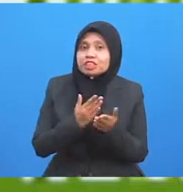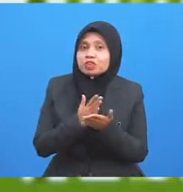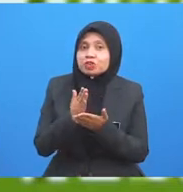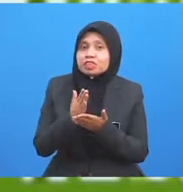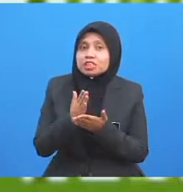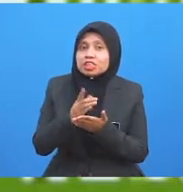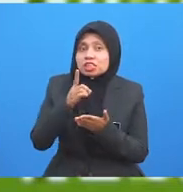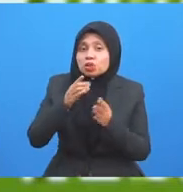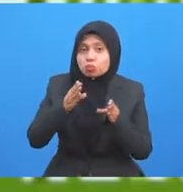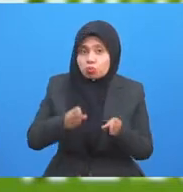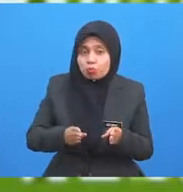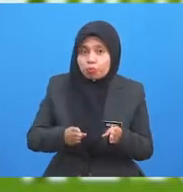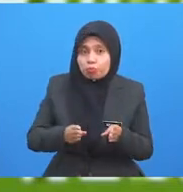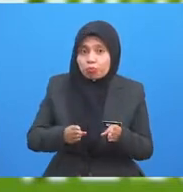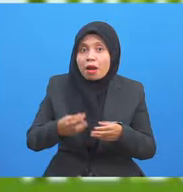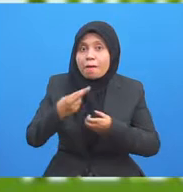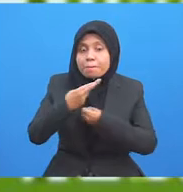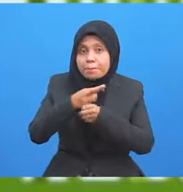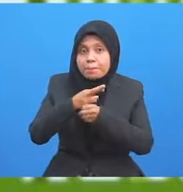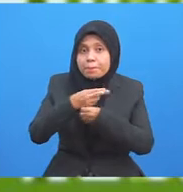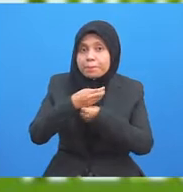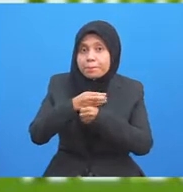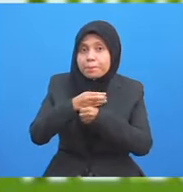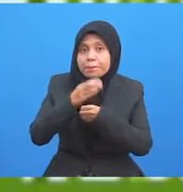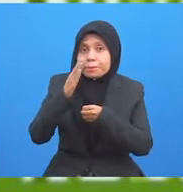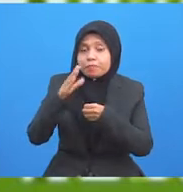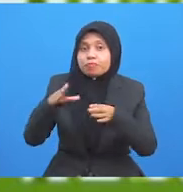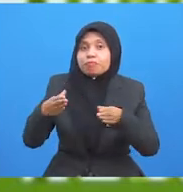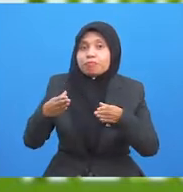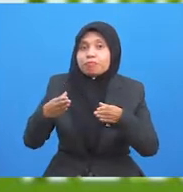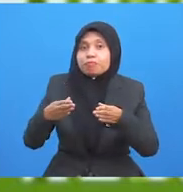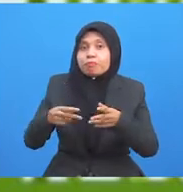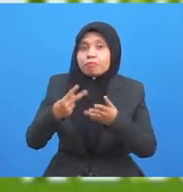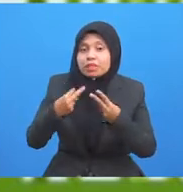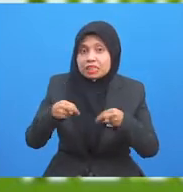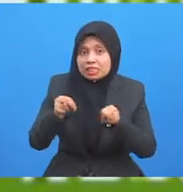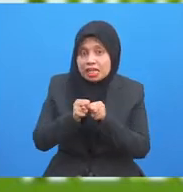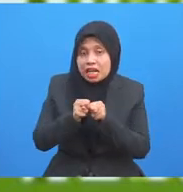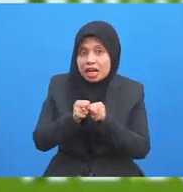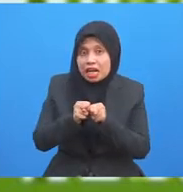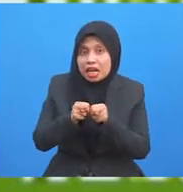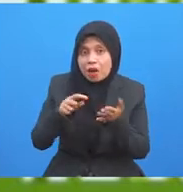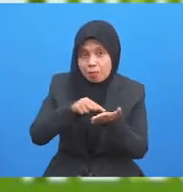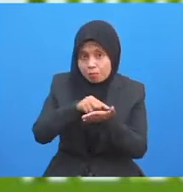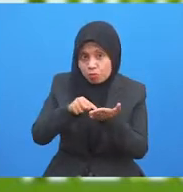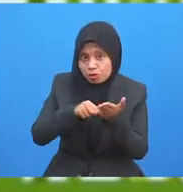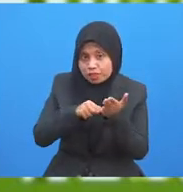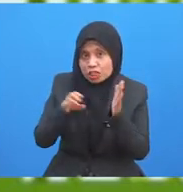Seterusnya, seorang pereka cipta akan membuat proses penilaian model olokan